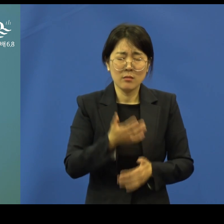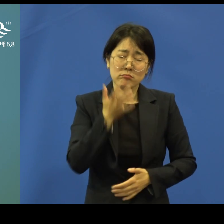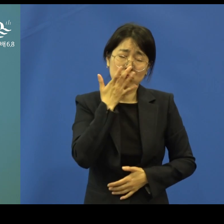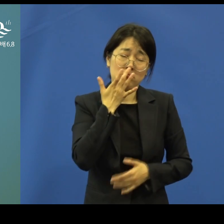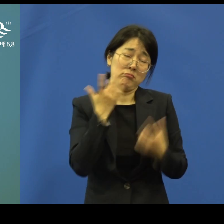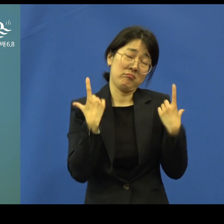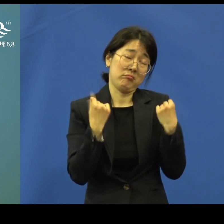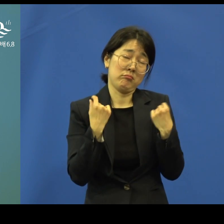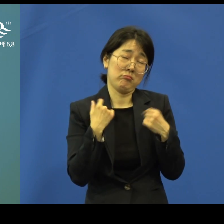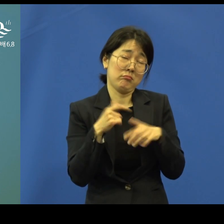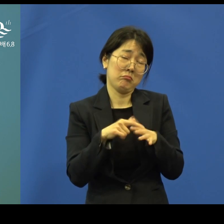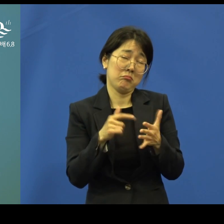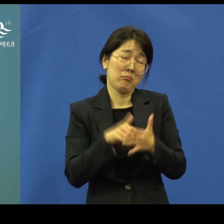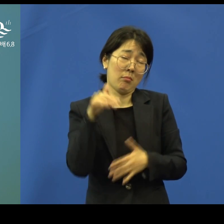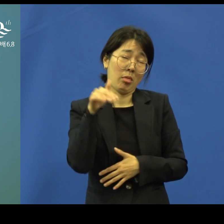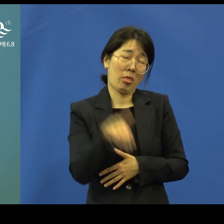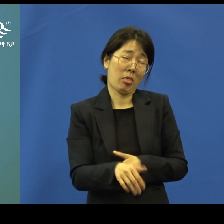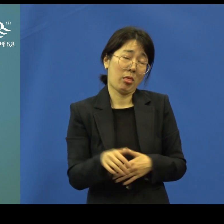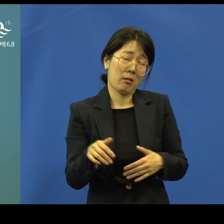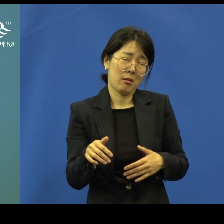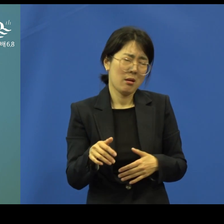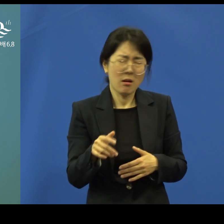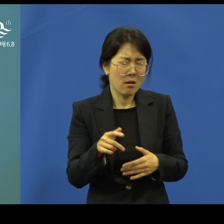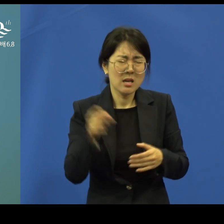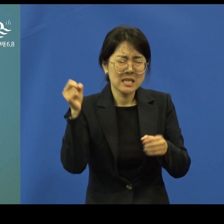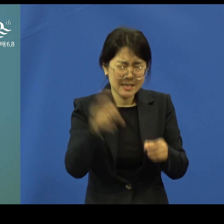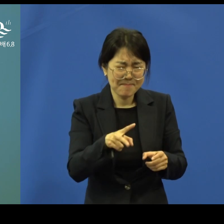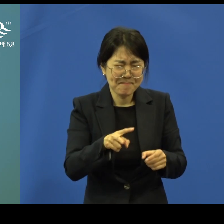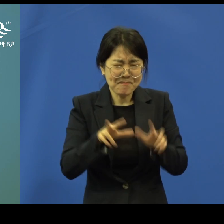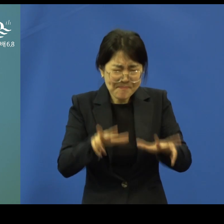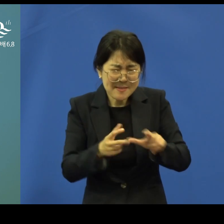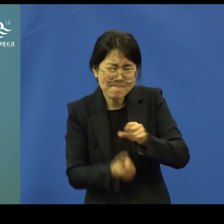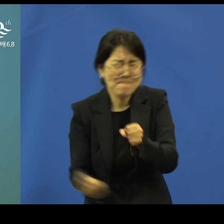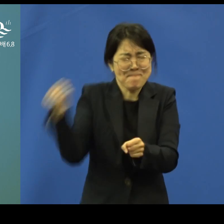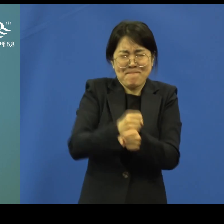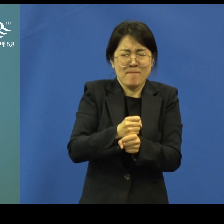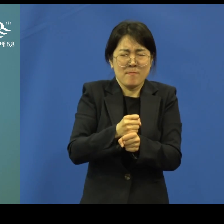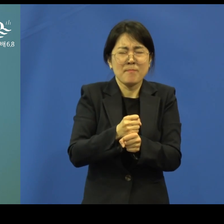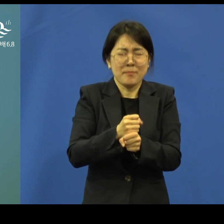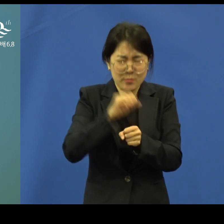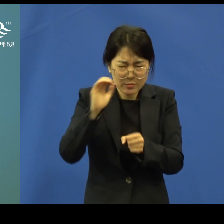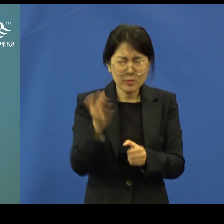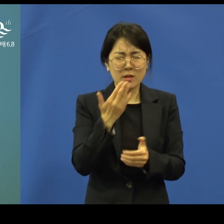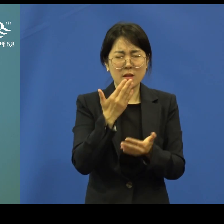시큰둥하게 식어버린 우리의 신앙을 다시 한번 회복하는 귀한